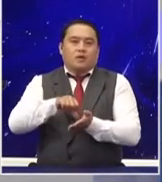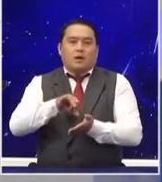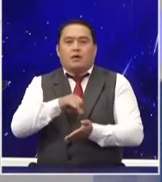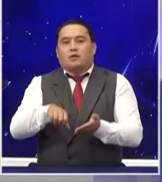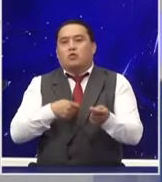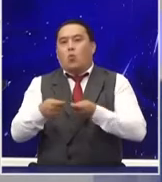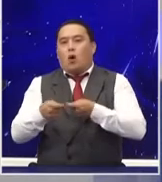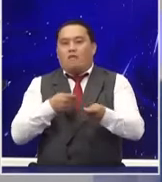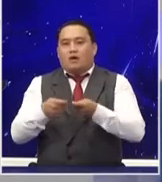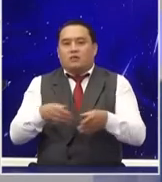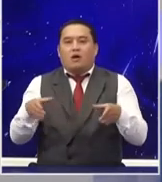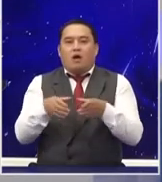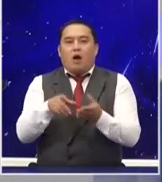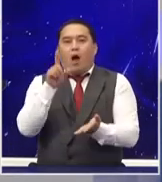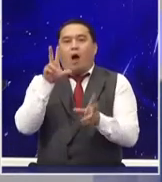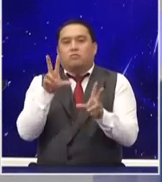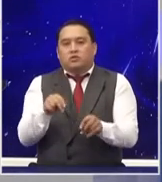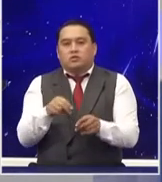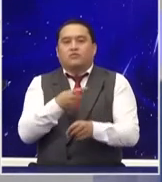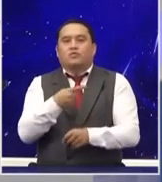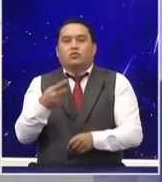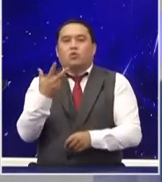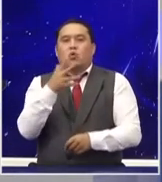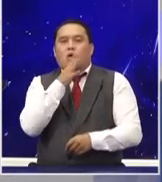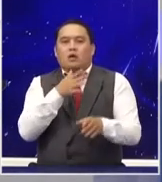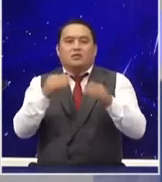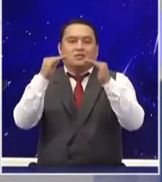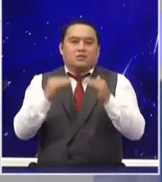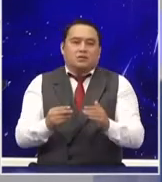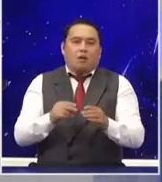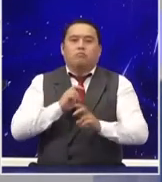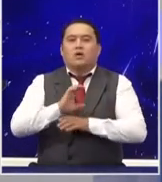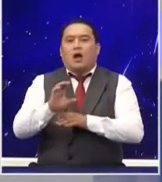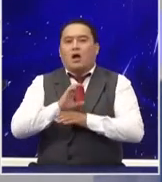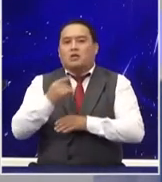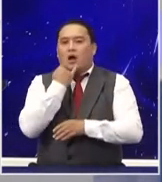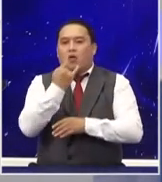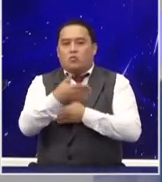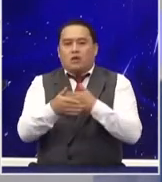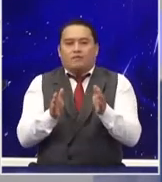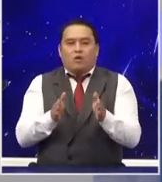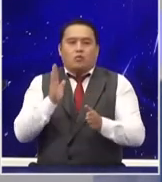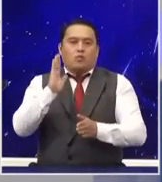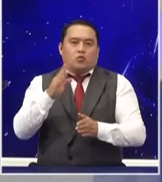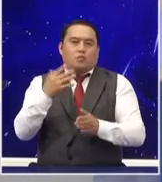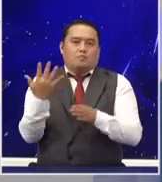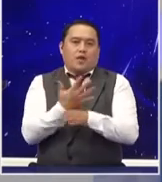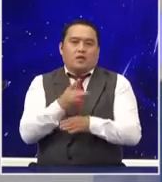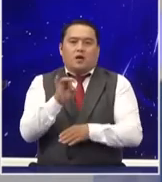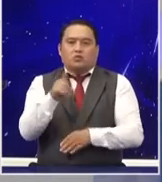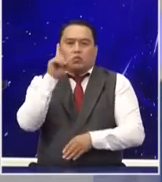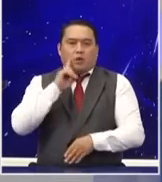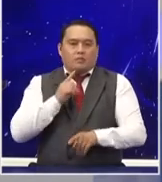Илона Маска. Глава компании пообещал в течение 3 лет снизить стоимость производства аккумуляторов, которые к тому же будут в 5 раз более